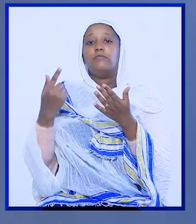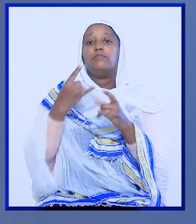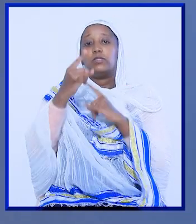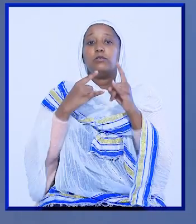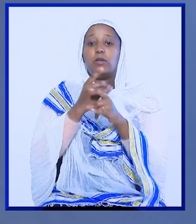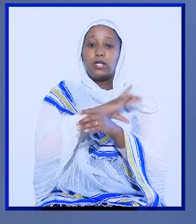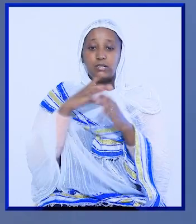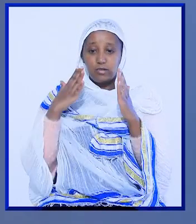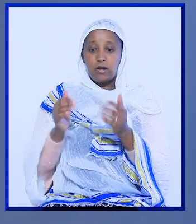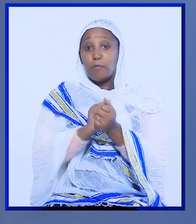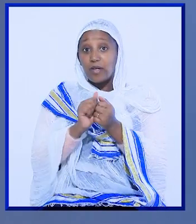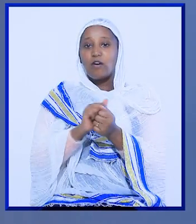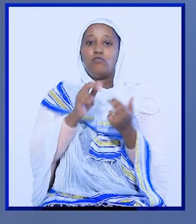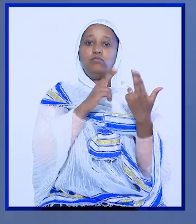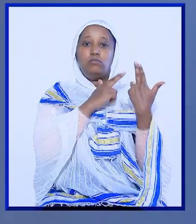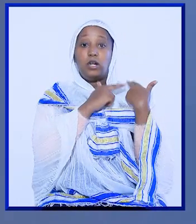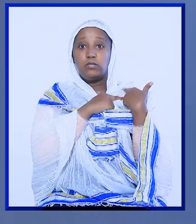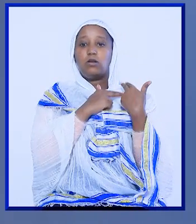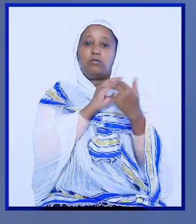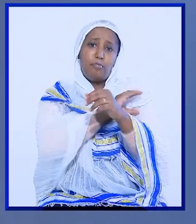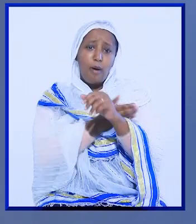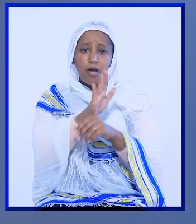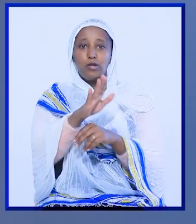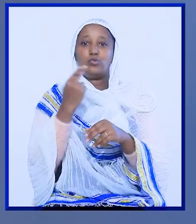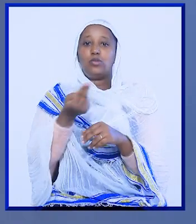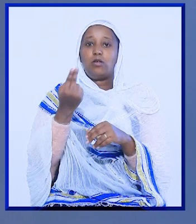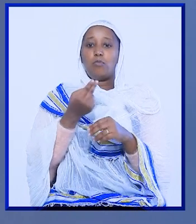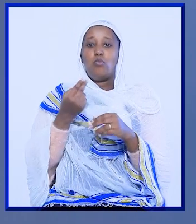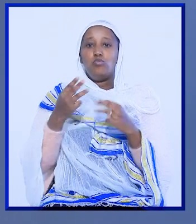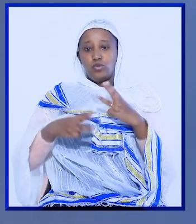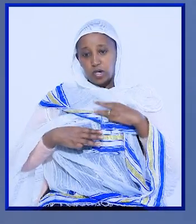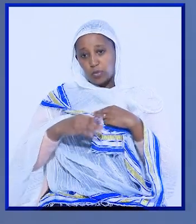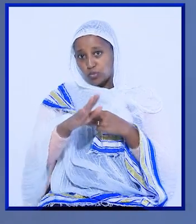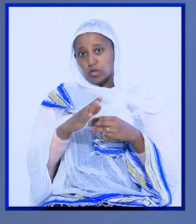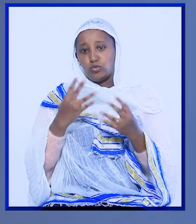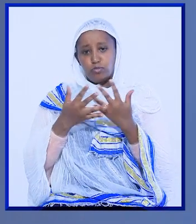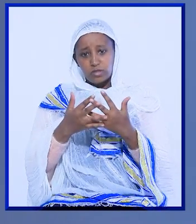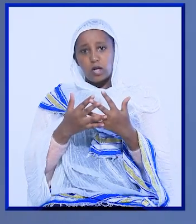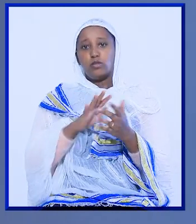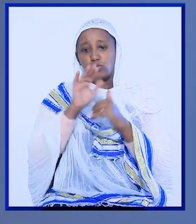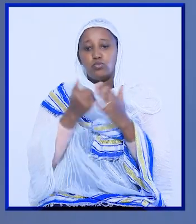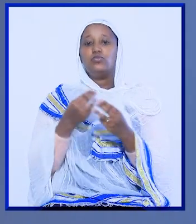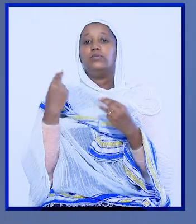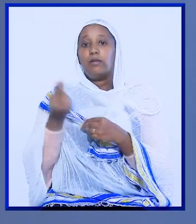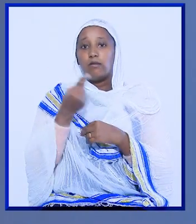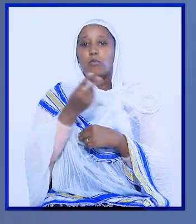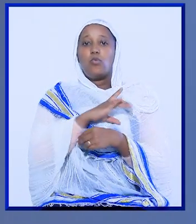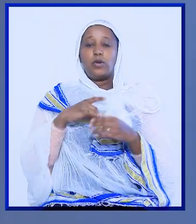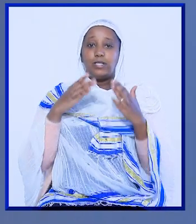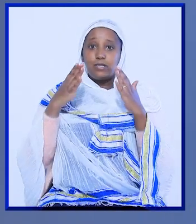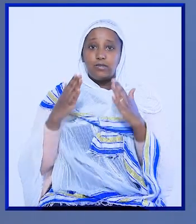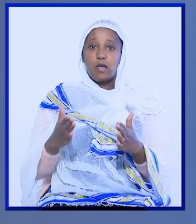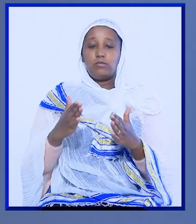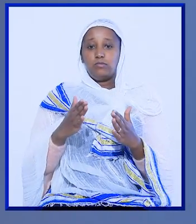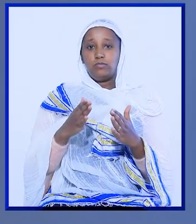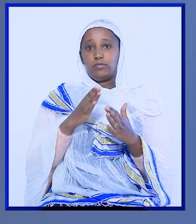ጠላቶች በመነሳታቸው ያን ዘመን ክርስትናውን የሚያሳድዱ ባለስልጣናት በጉልበታቸው ተጠቅመው ሰራዊቶቻቸውን ተጠቅመው መሳሪያቸውን